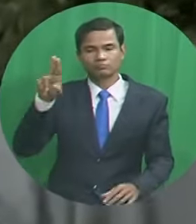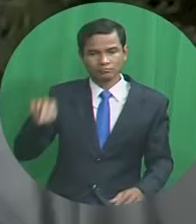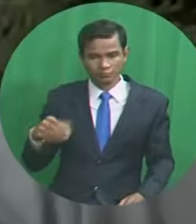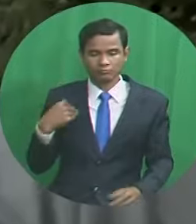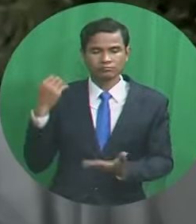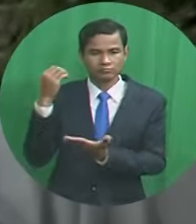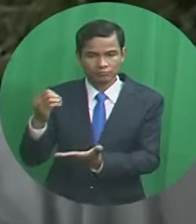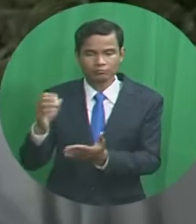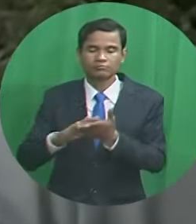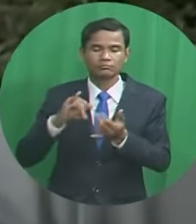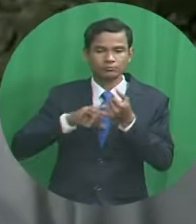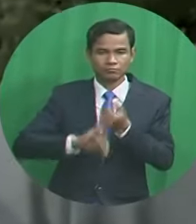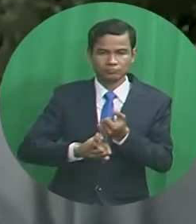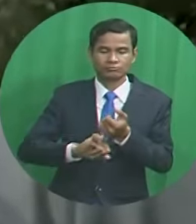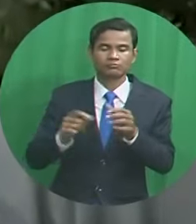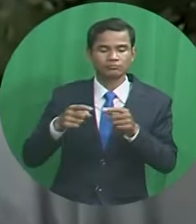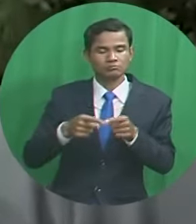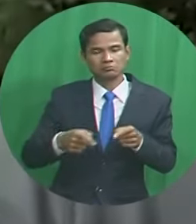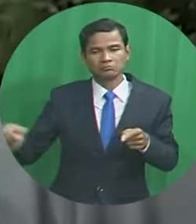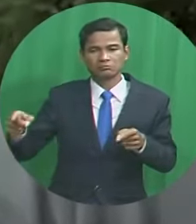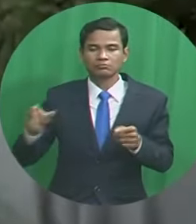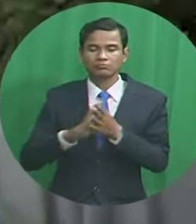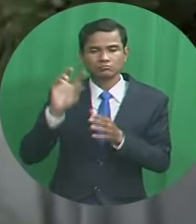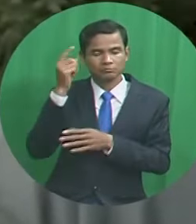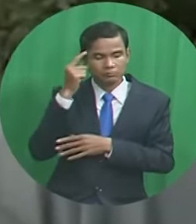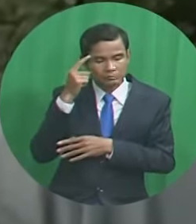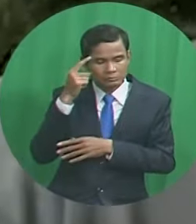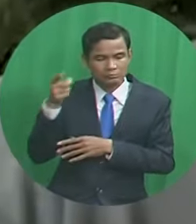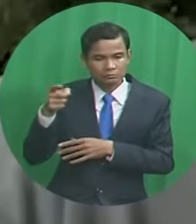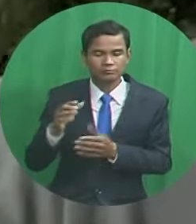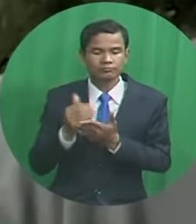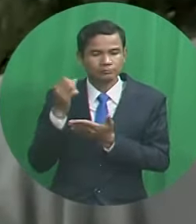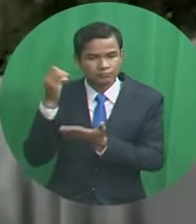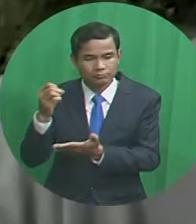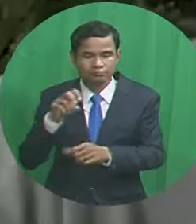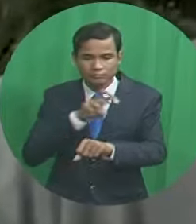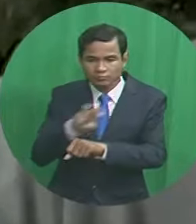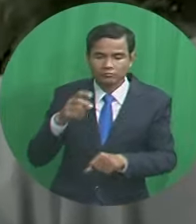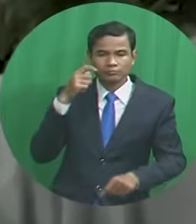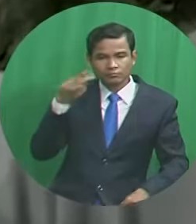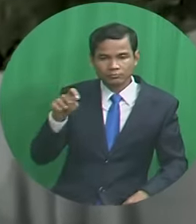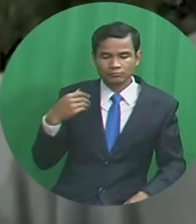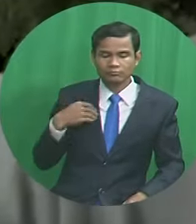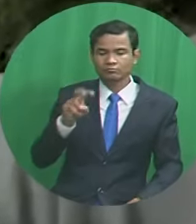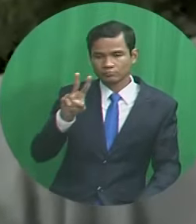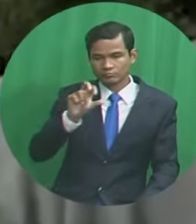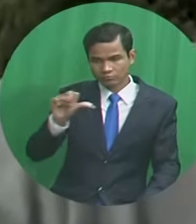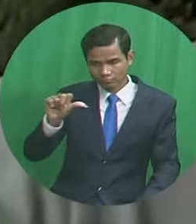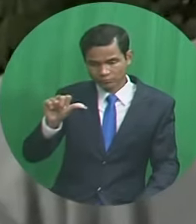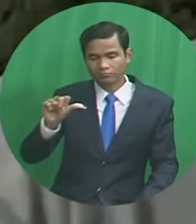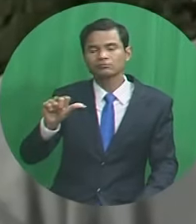សម្រាប់កិច្ចសន្យារយៈពេលវែងតាមរយៈកំណត់ផ្ដួចផ្ដើមជំនួយសន្តិសុខអ៊ុយក្រែននិង200លានទៀត